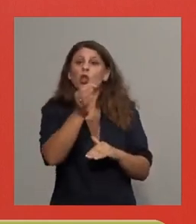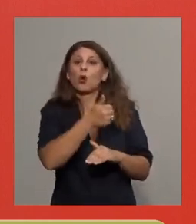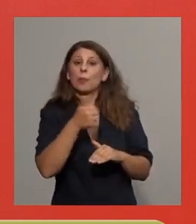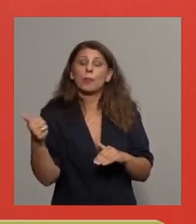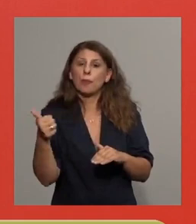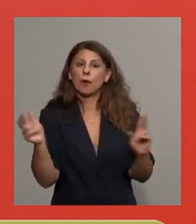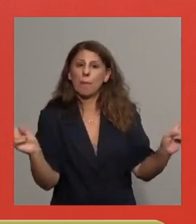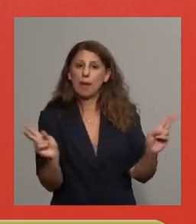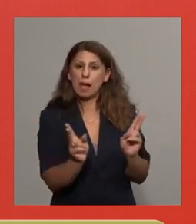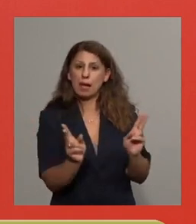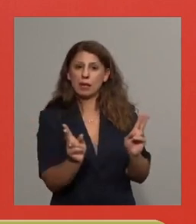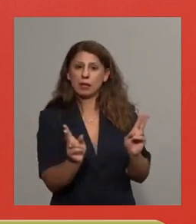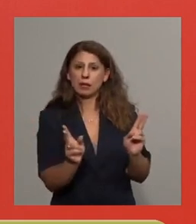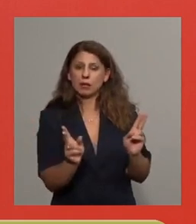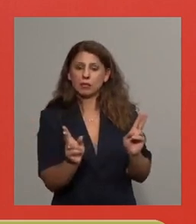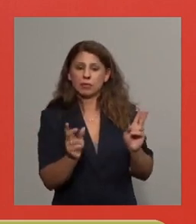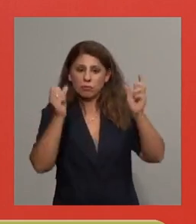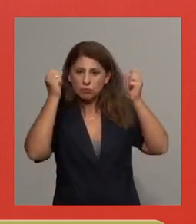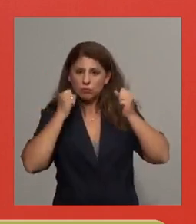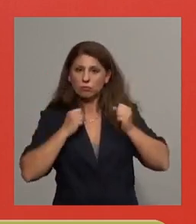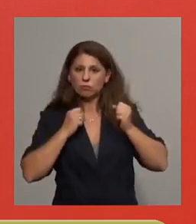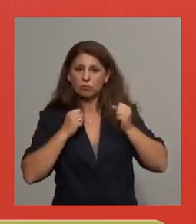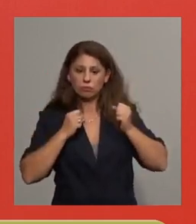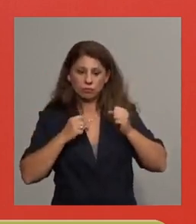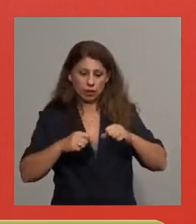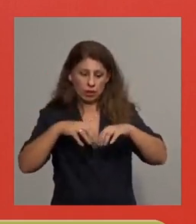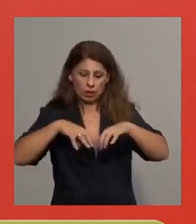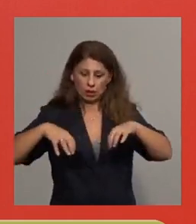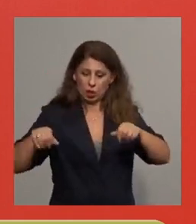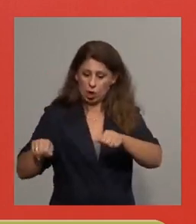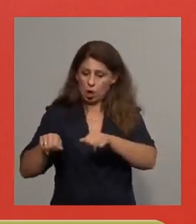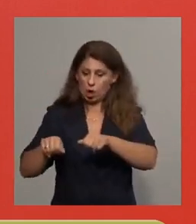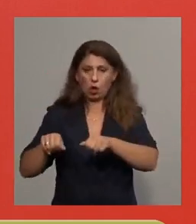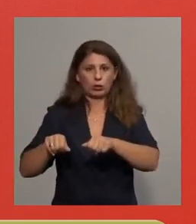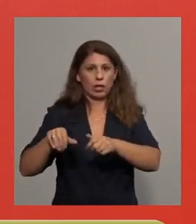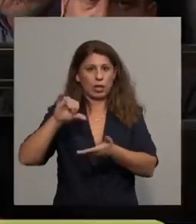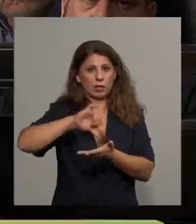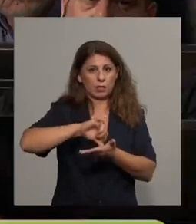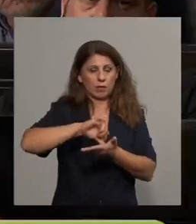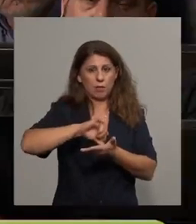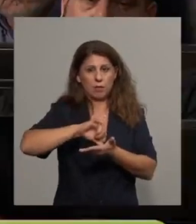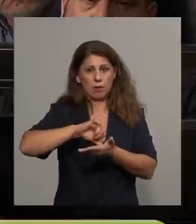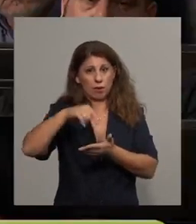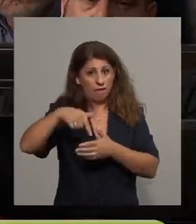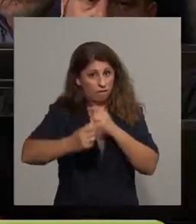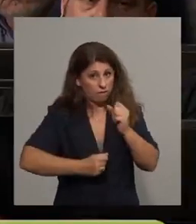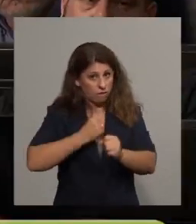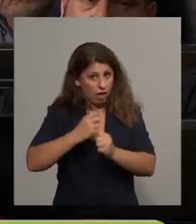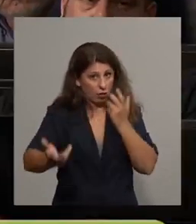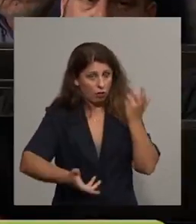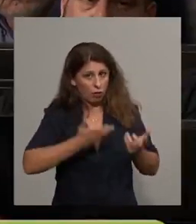μόνο στον περιορισμό των απολειών στις παρυφές της πόλης σε περίπτωση πυρκαγιάς. Η φετινή